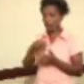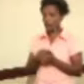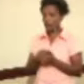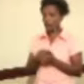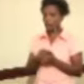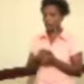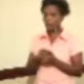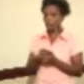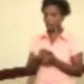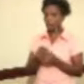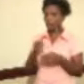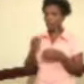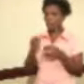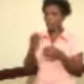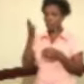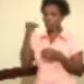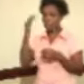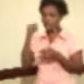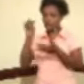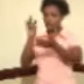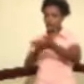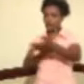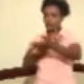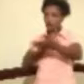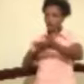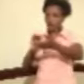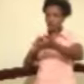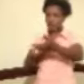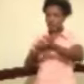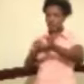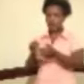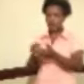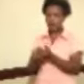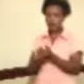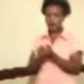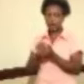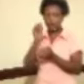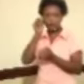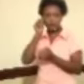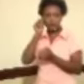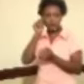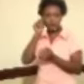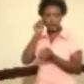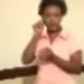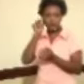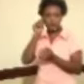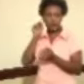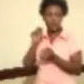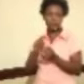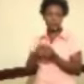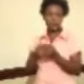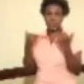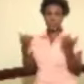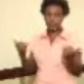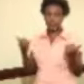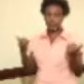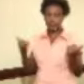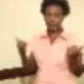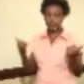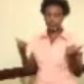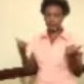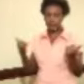vol dit des bêtises, sweet Mickey. C'est comme ça que madame fait campagne. Non. Je demande. Non. Et si vous n'avez pas envoyé,